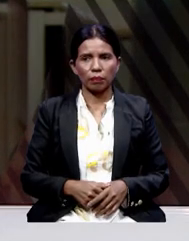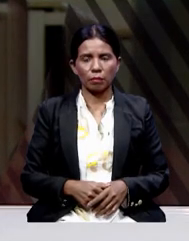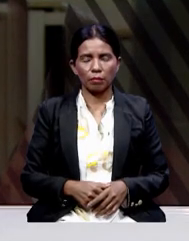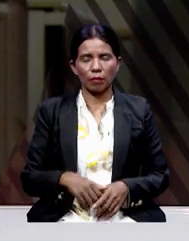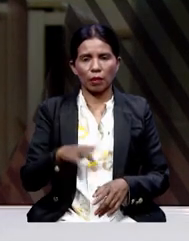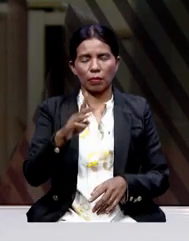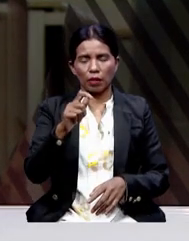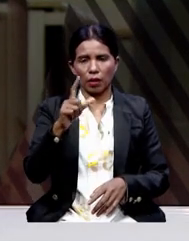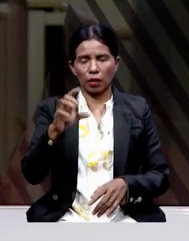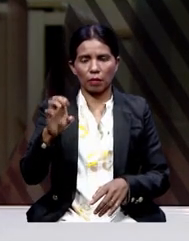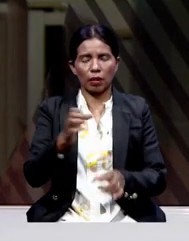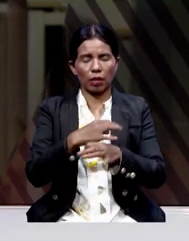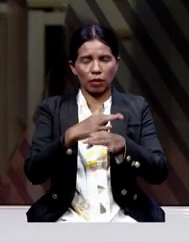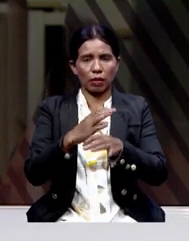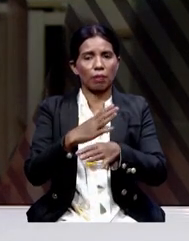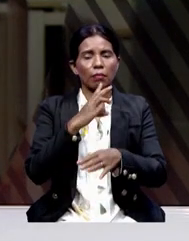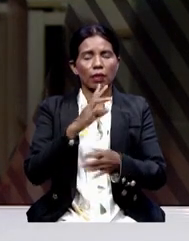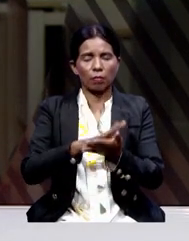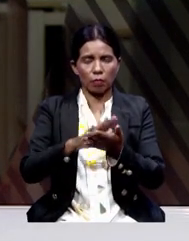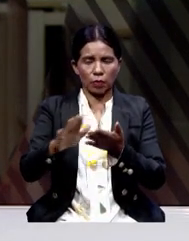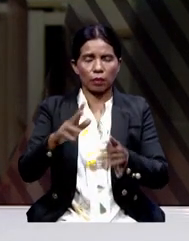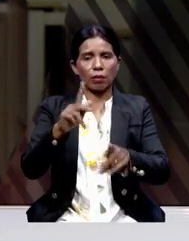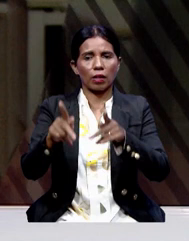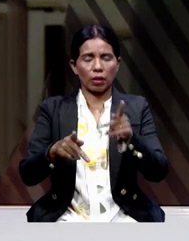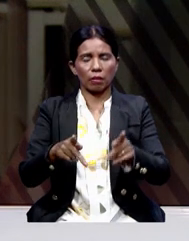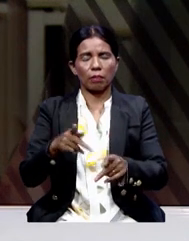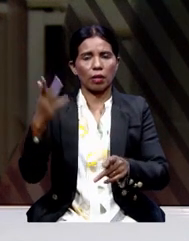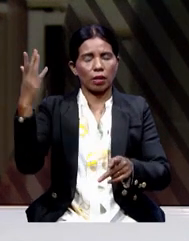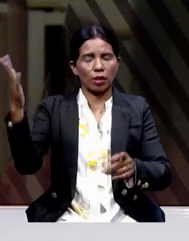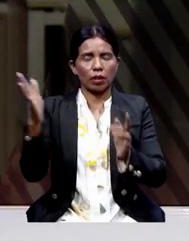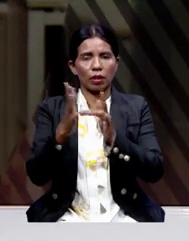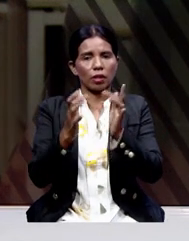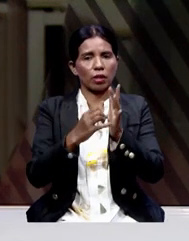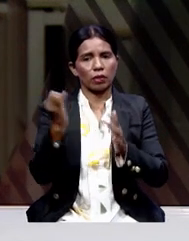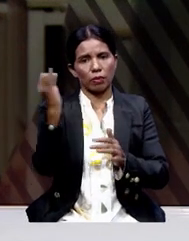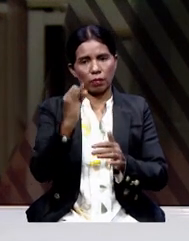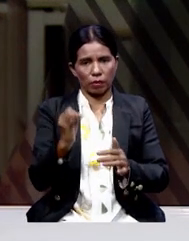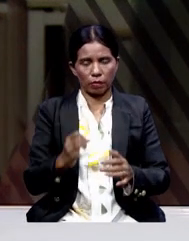Betele pehalo na canalização bem mosh ba comunidade e areia branca no Cristo Rei.